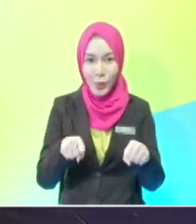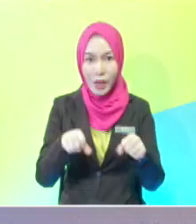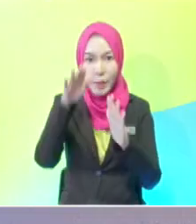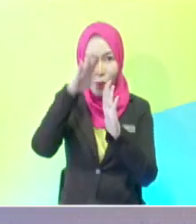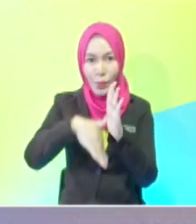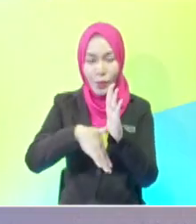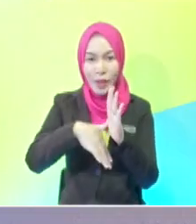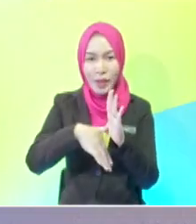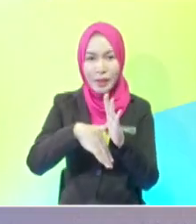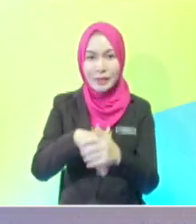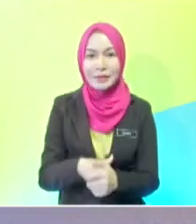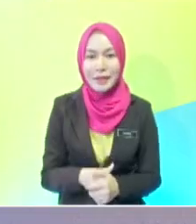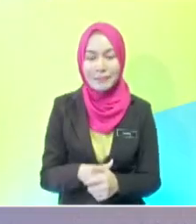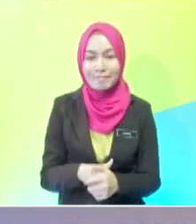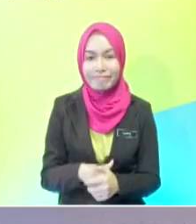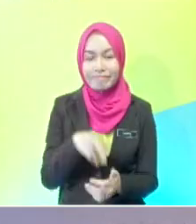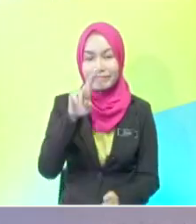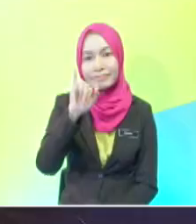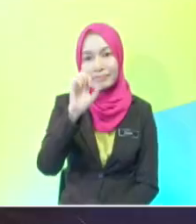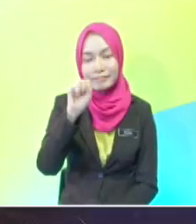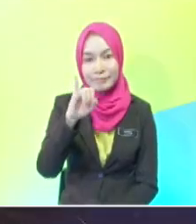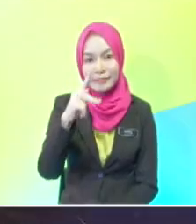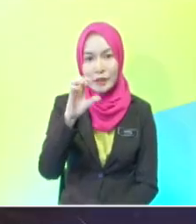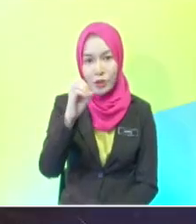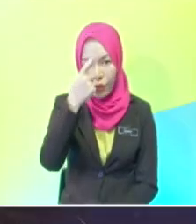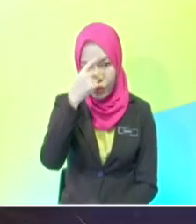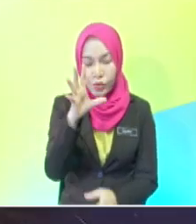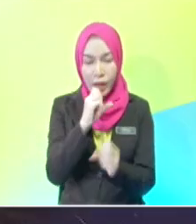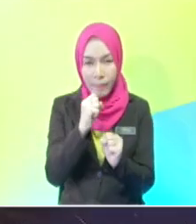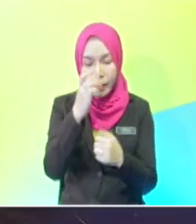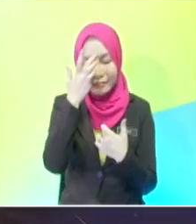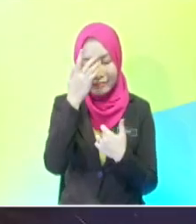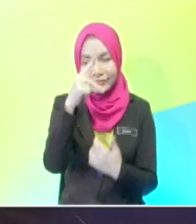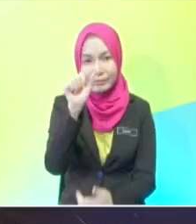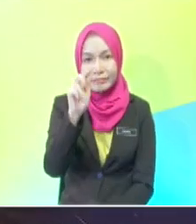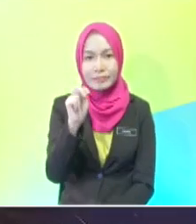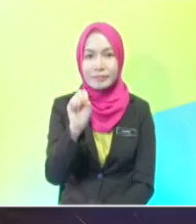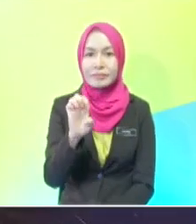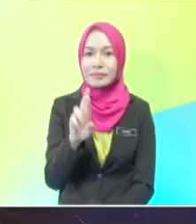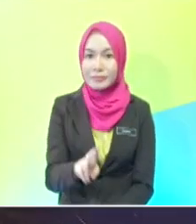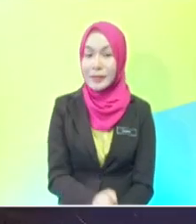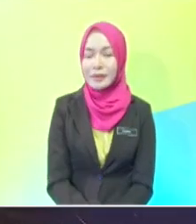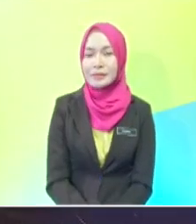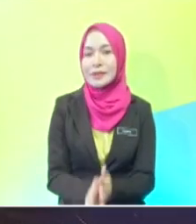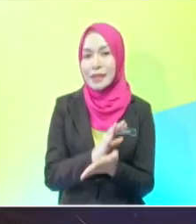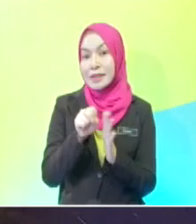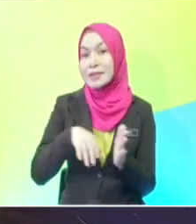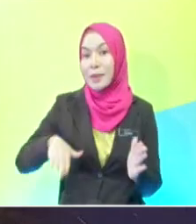penyakit cancer Oke jadi sebelum kita